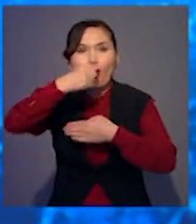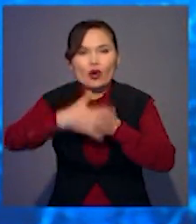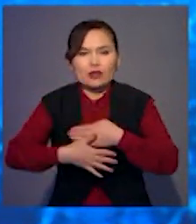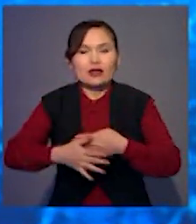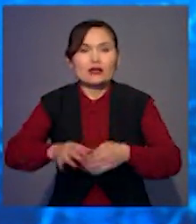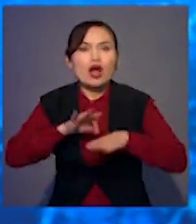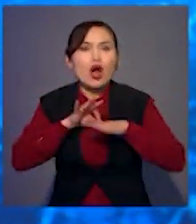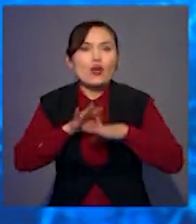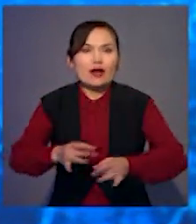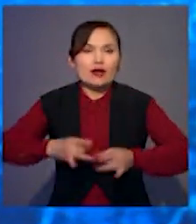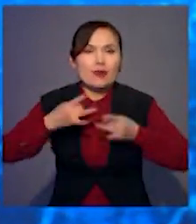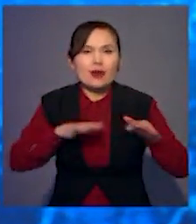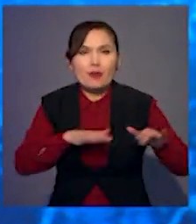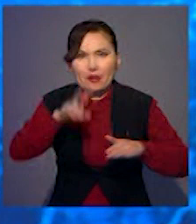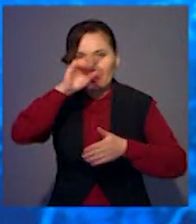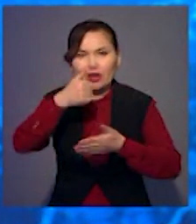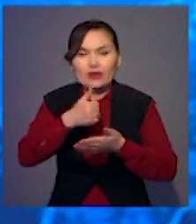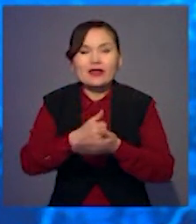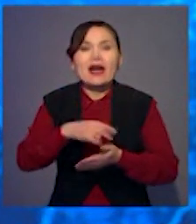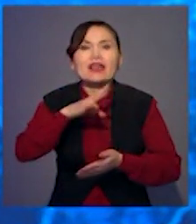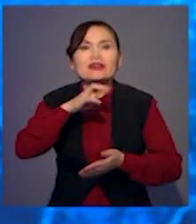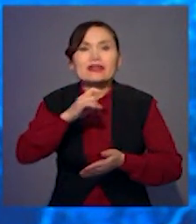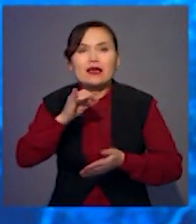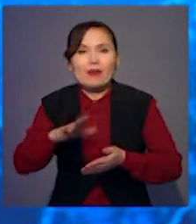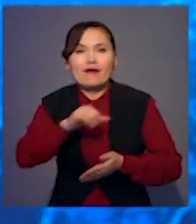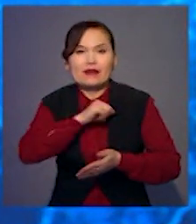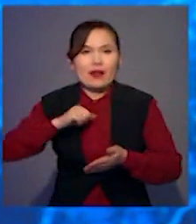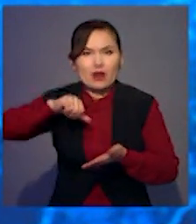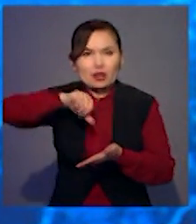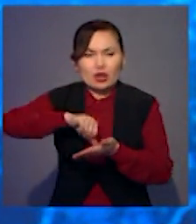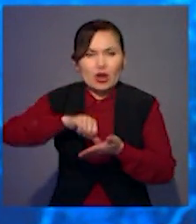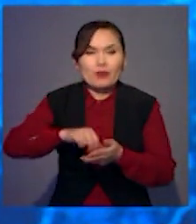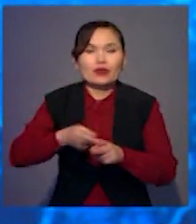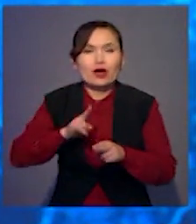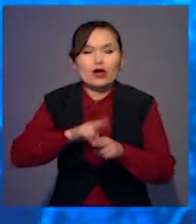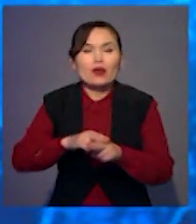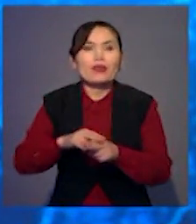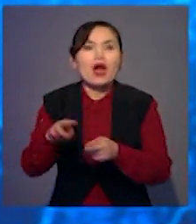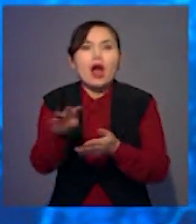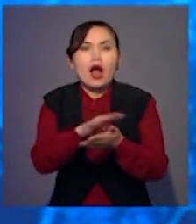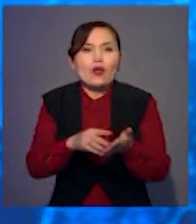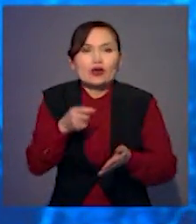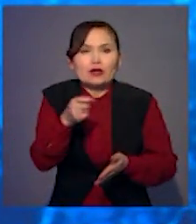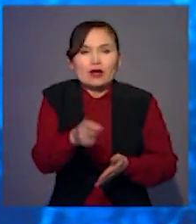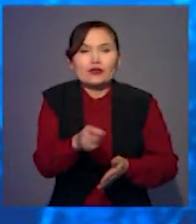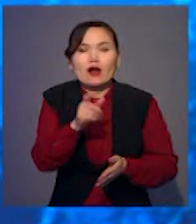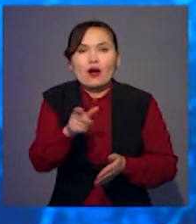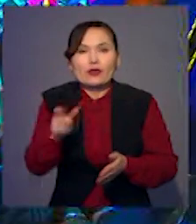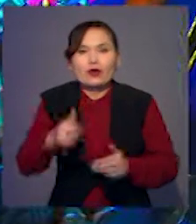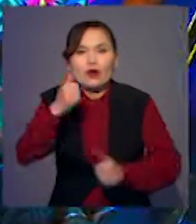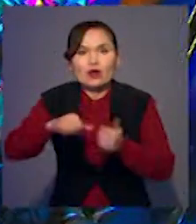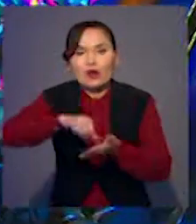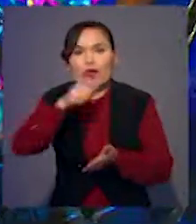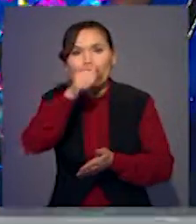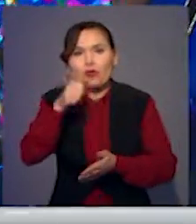жатыр. Мерекелік шараға мемлекет басшысы Нұрсұлтан Назарбаев қатысуда. Үміткерлерден өтінім қабылдау былтыр қыркүйек айында басталған